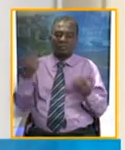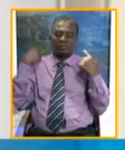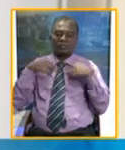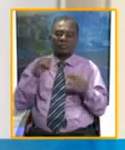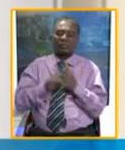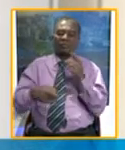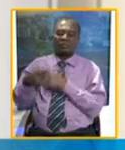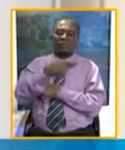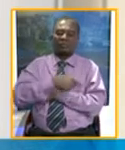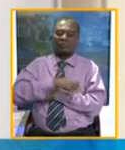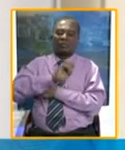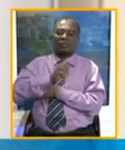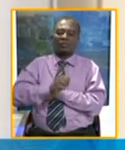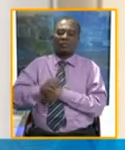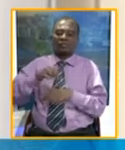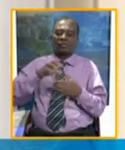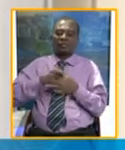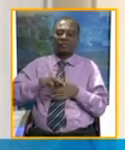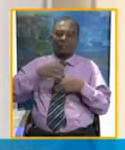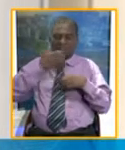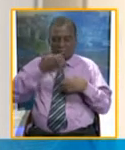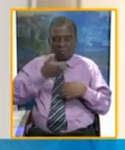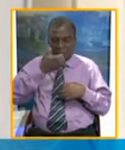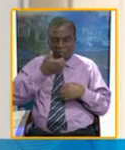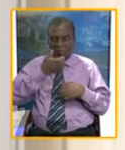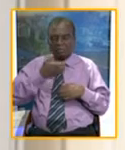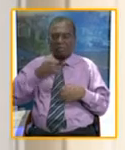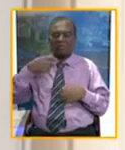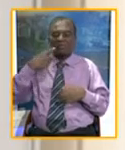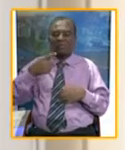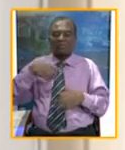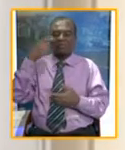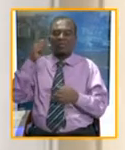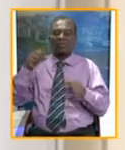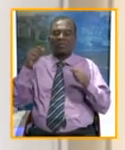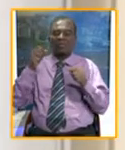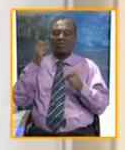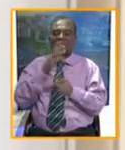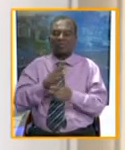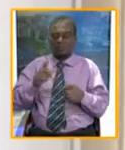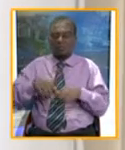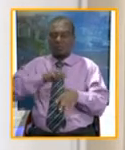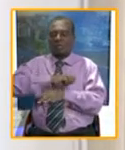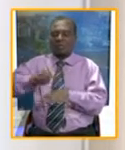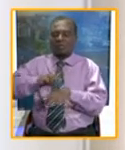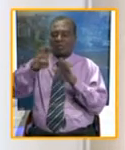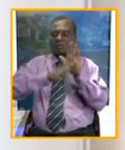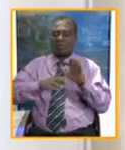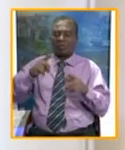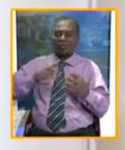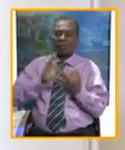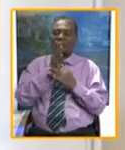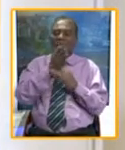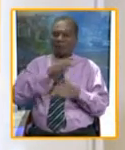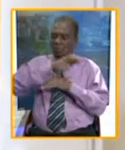de cette journée commémorative de la tuberculose, vous renouveler notre disponibilité et notre engagement à